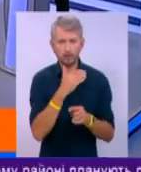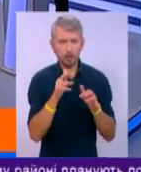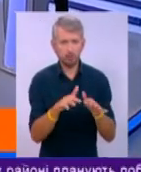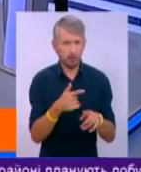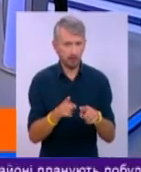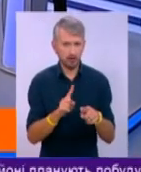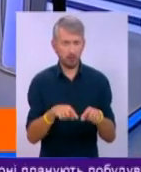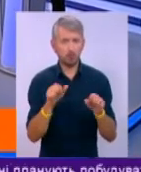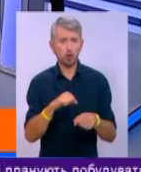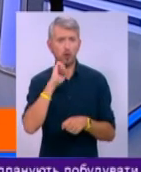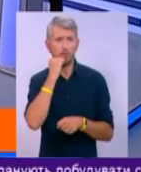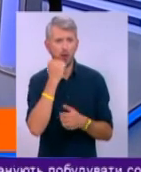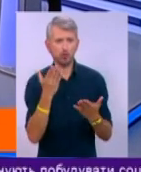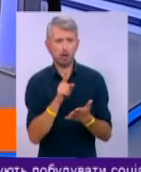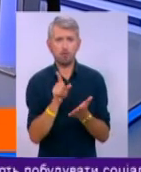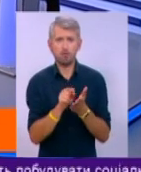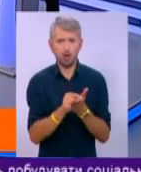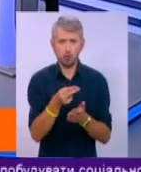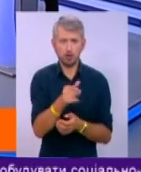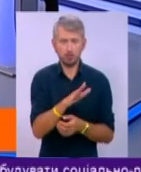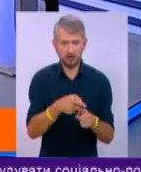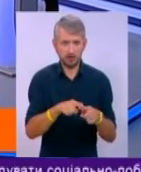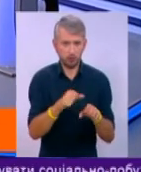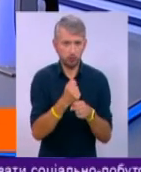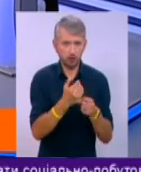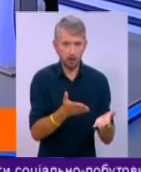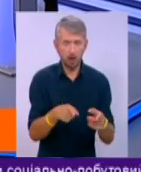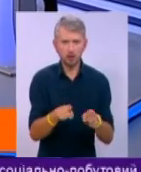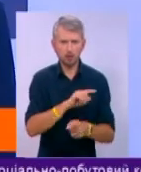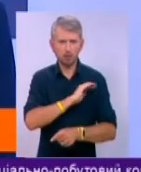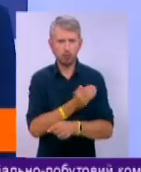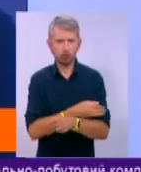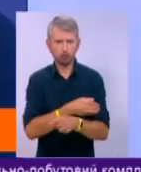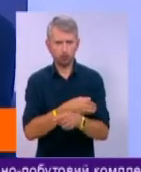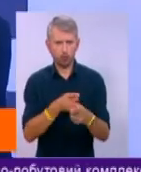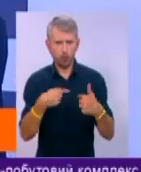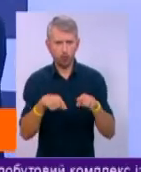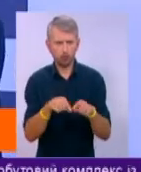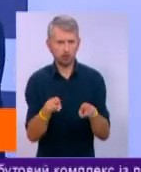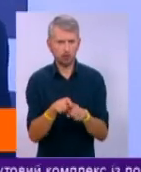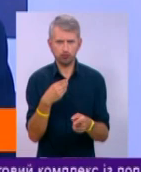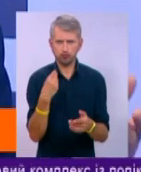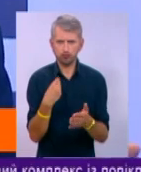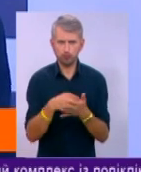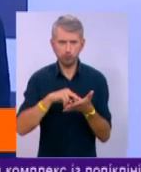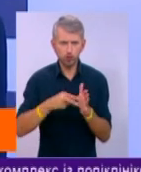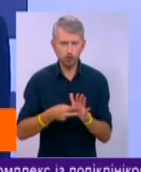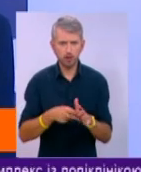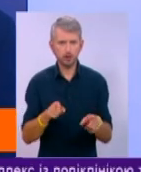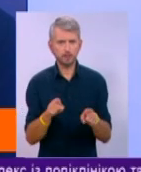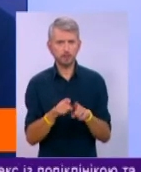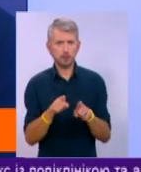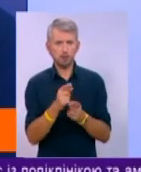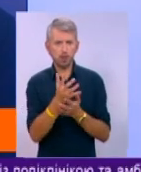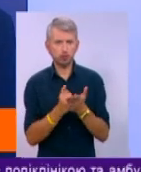Це може бабушка, якій пенсію не заплатили, це зробити. А такі потужні правоохоронні органи з такими бюджетами, з такими інтелектуальними